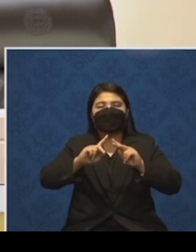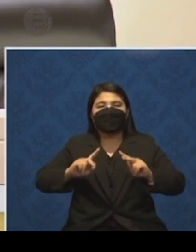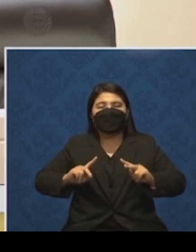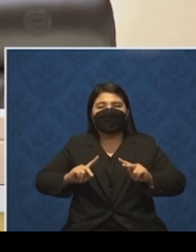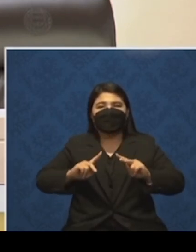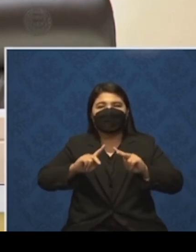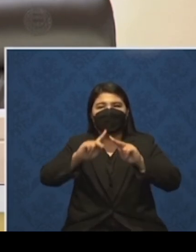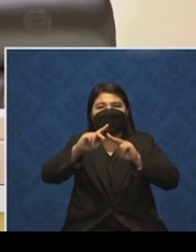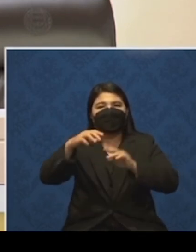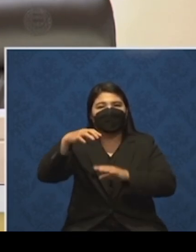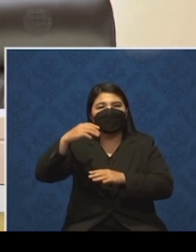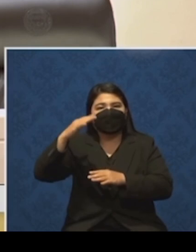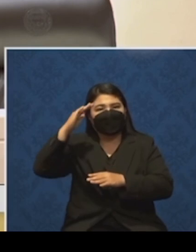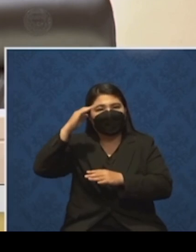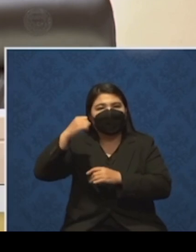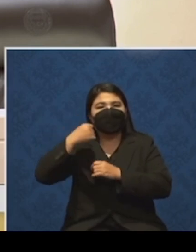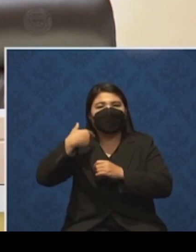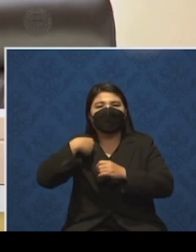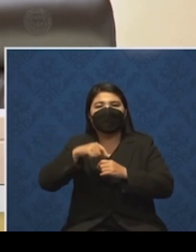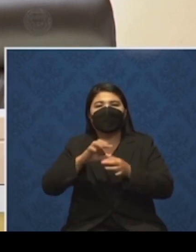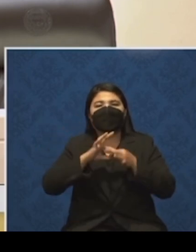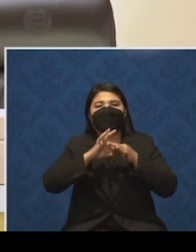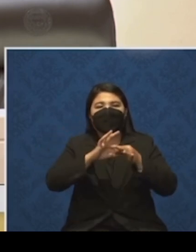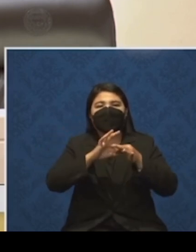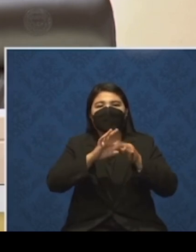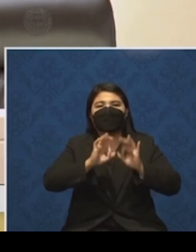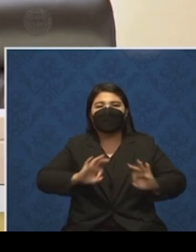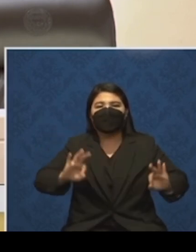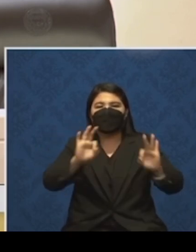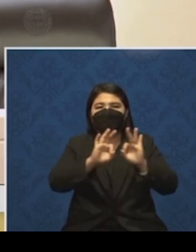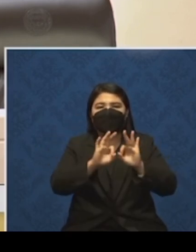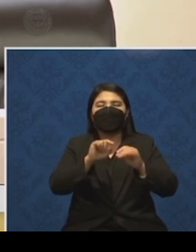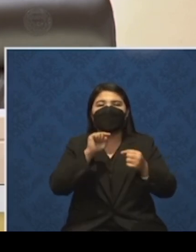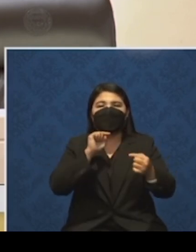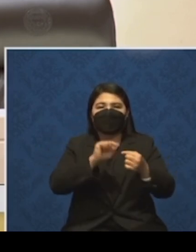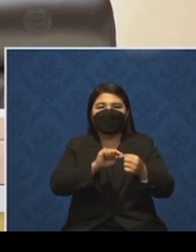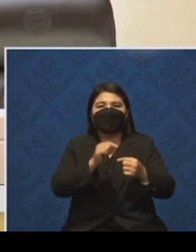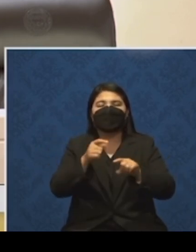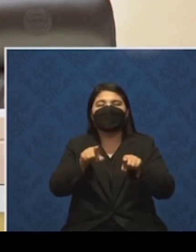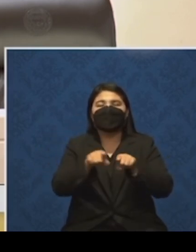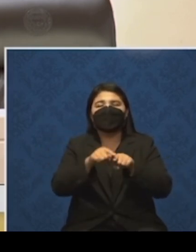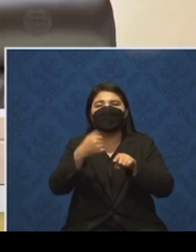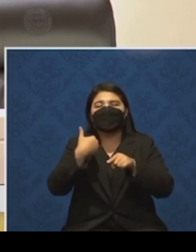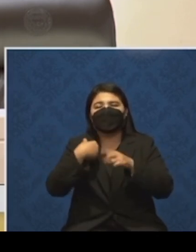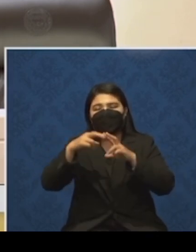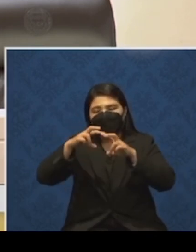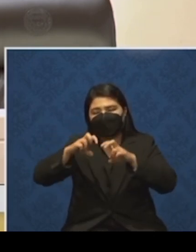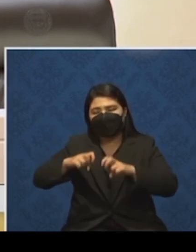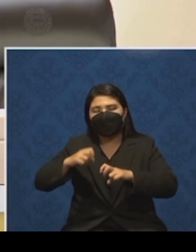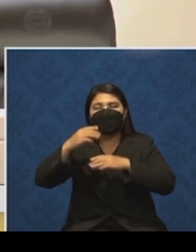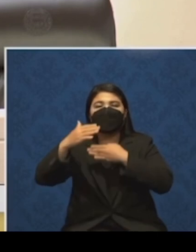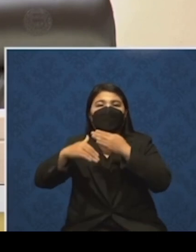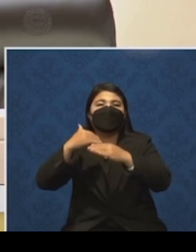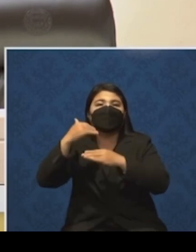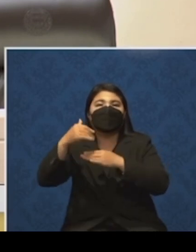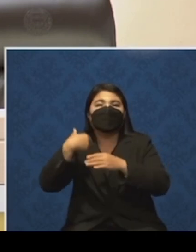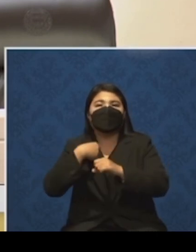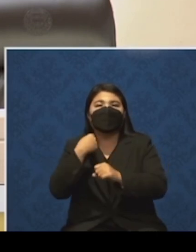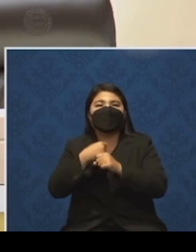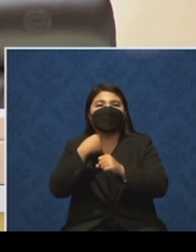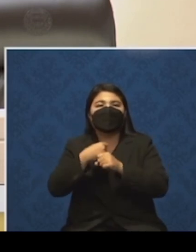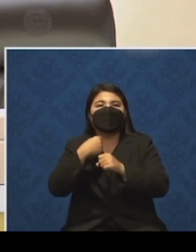ของอุตสาหกรรมป้องกันประเทศที่จะวิจัยพัฒนานำไปสู่ของการผลิตมาใช้เองต